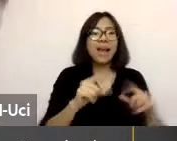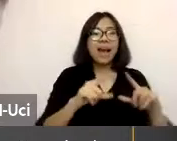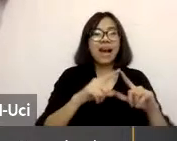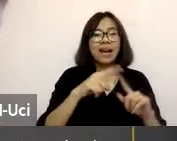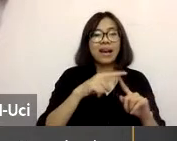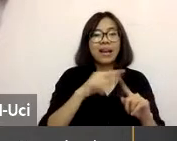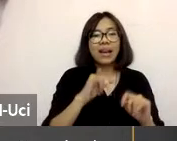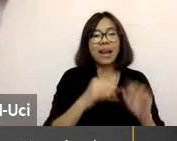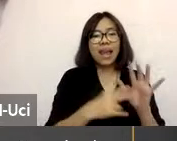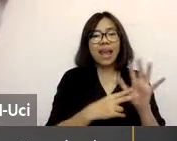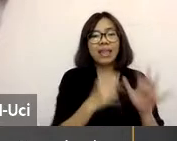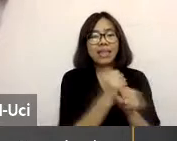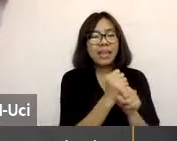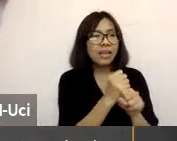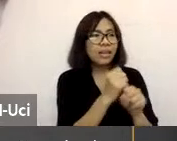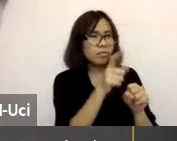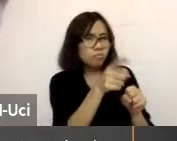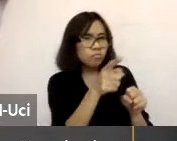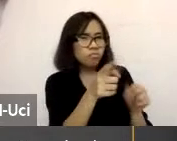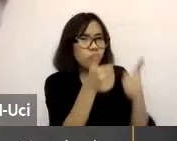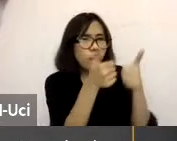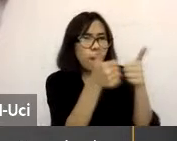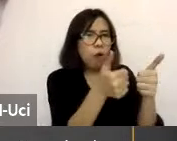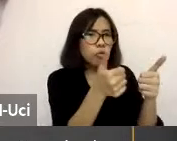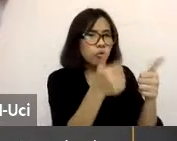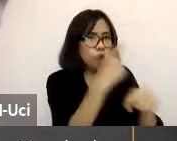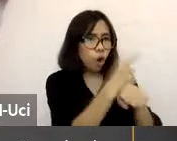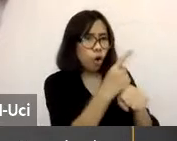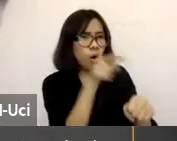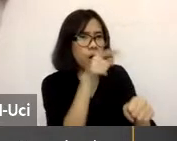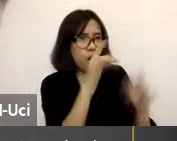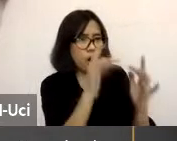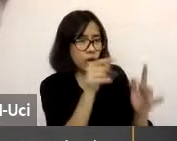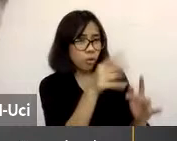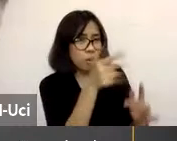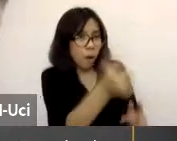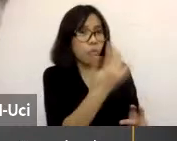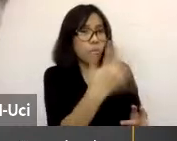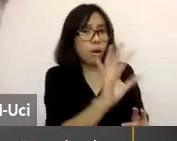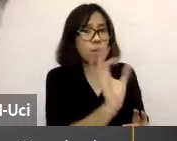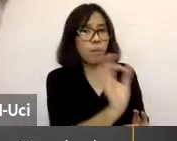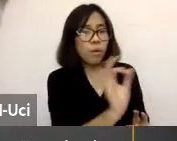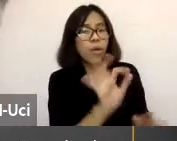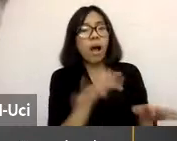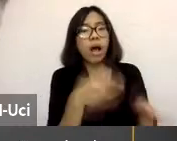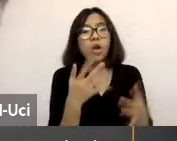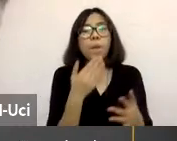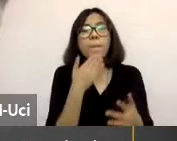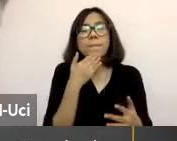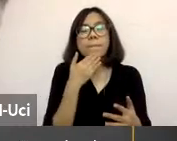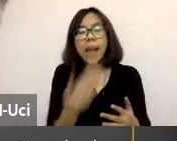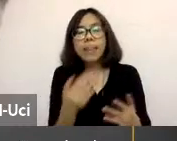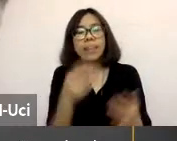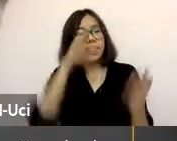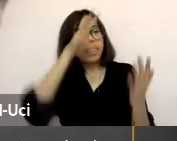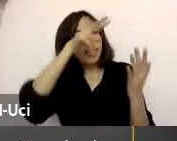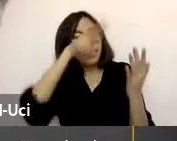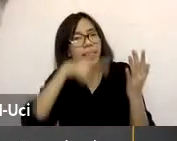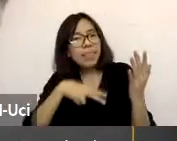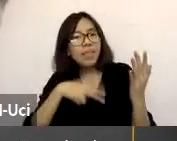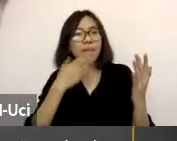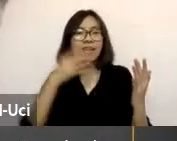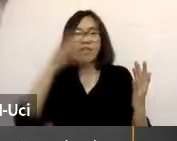atau mereka harus Apa nama membaca terlebih dahulu ulasan-ulasan yang biasanya dikirimkan